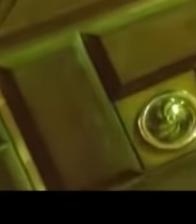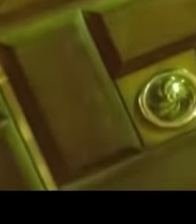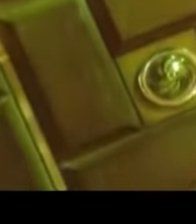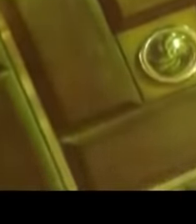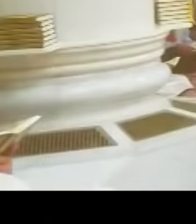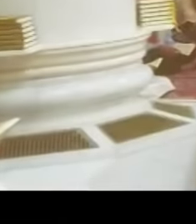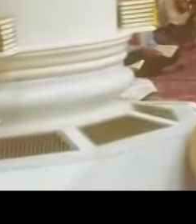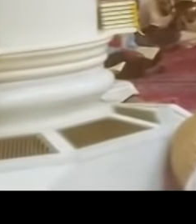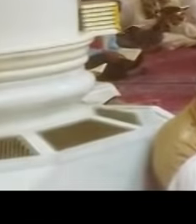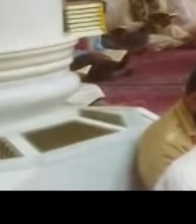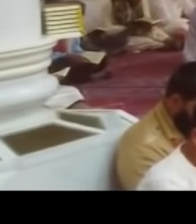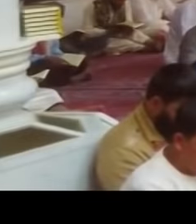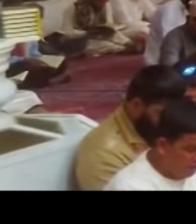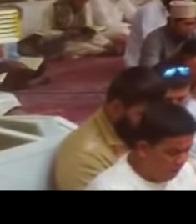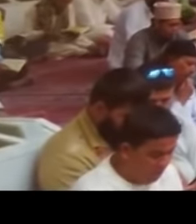ليلي